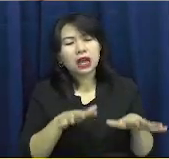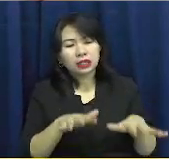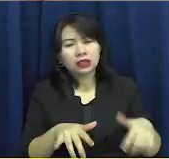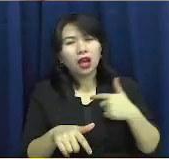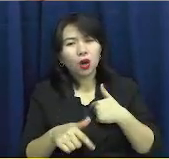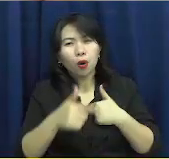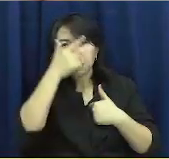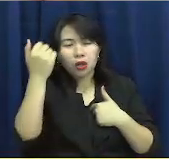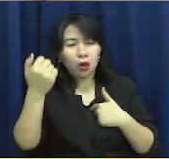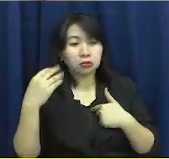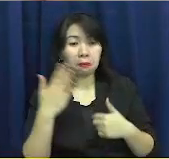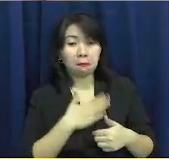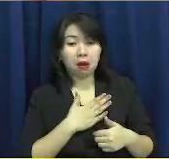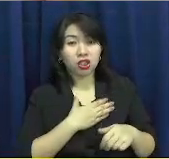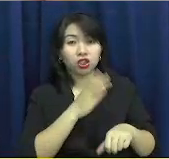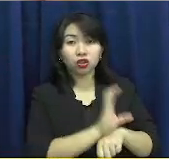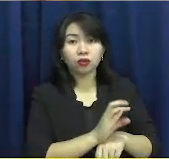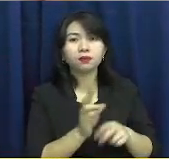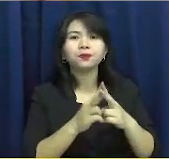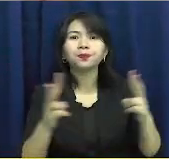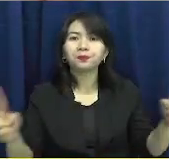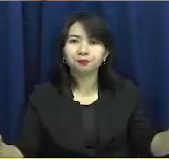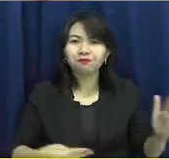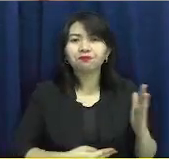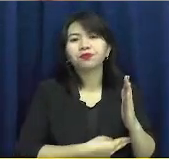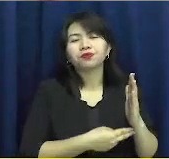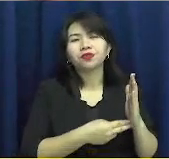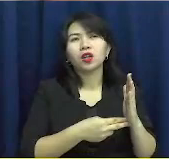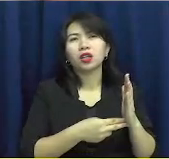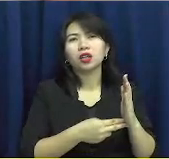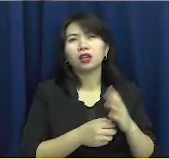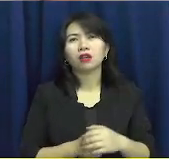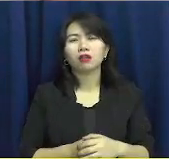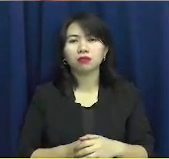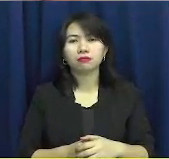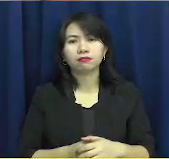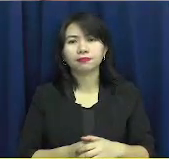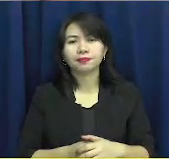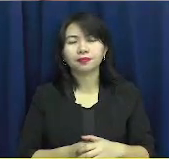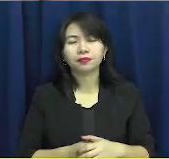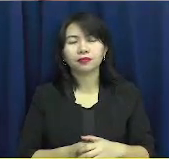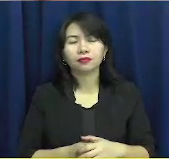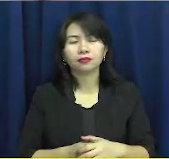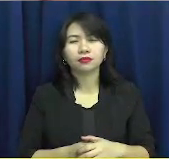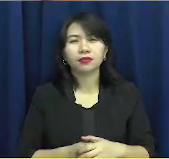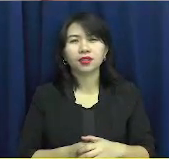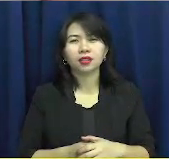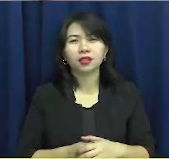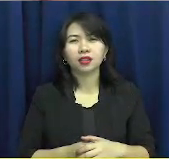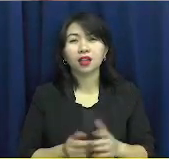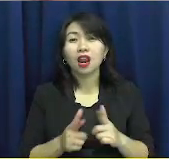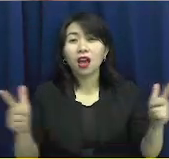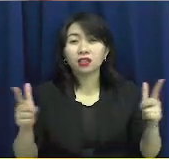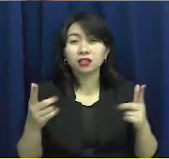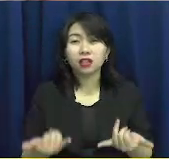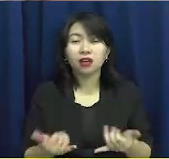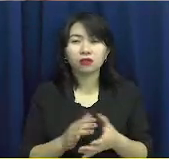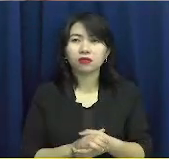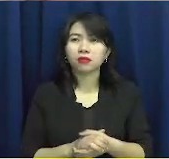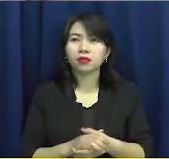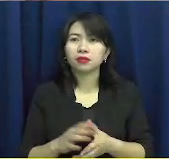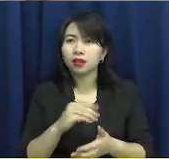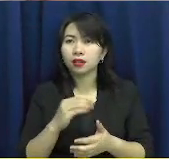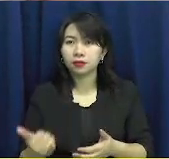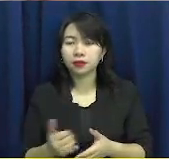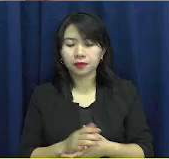ko sir, punta tayo kaila Preacher Jude. Talagang challenge na challenge buo ko doon eh. Yeah, talagang, pambira mga kapatid, para, ewan ko sir ha,